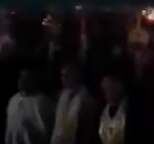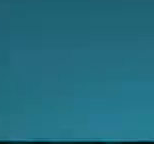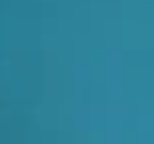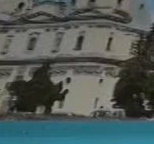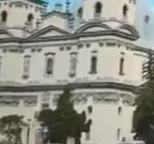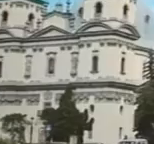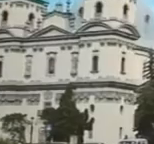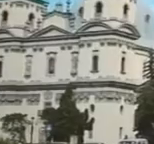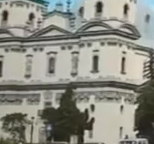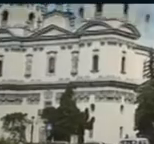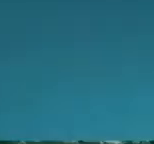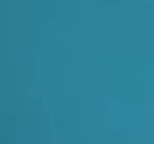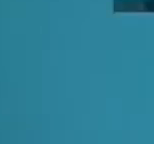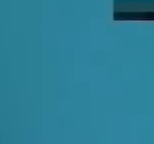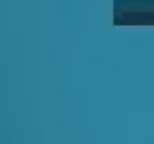Музика